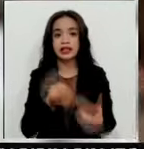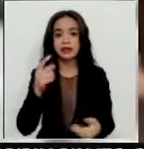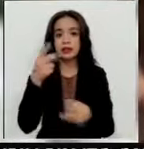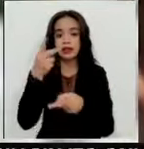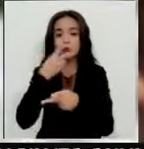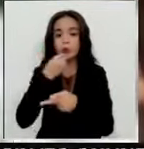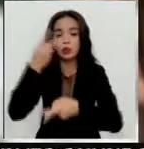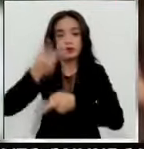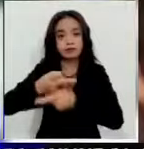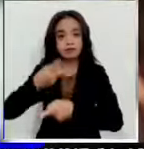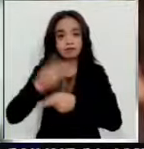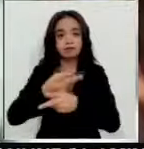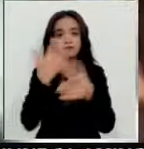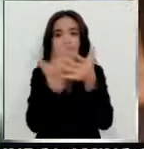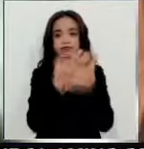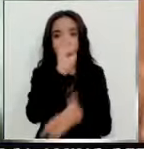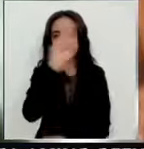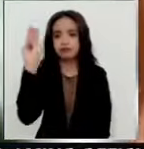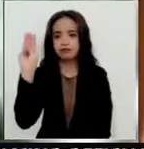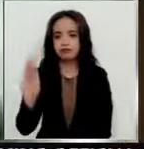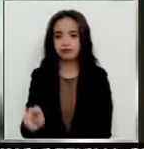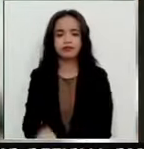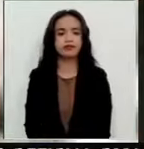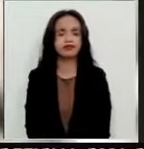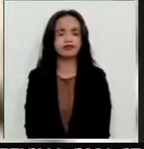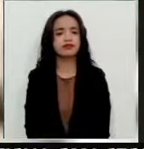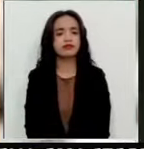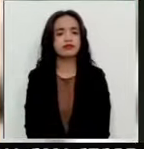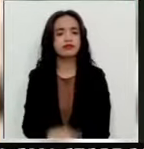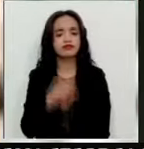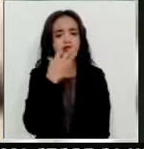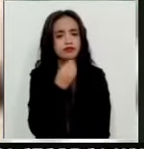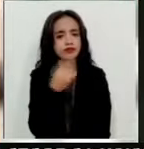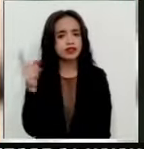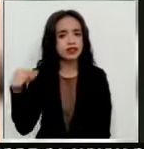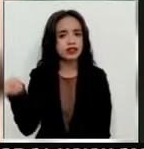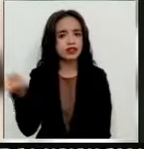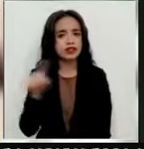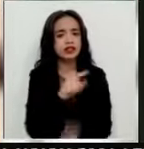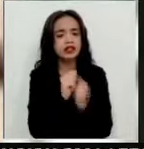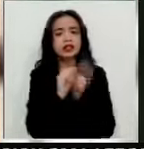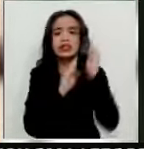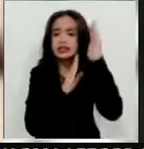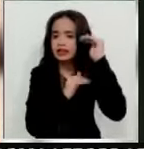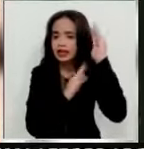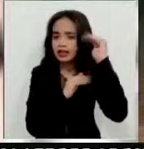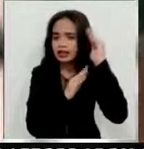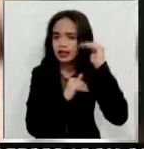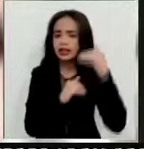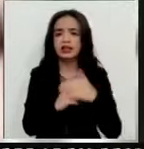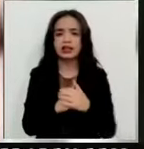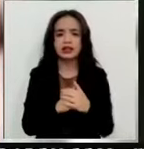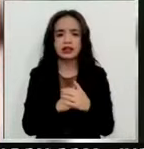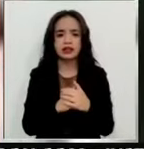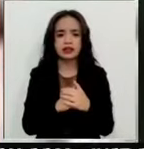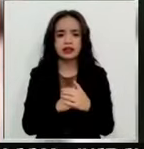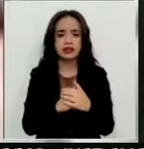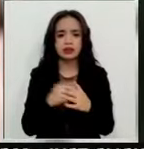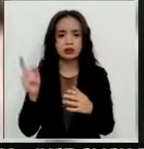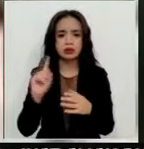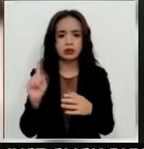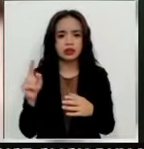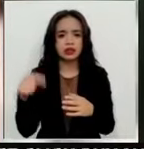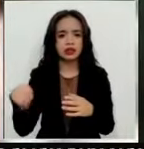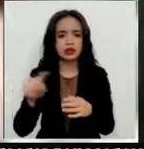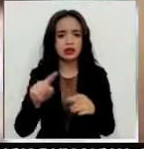Jail. Pagbasdan nyo na yung mga nagtataas ang pader na nakapaligid sa atin, sana. Mga ako kayo sa sarili niya, ito na yung ulit pagkakataon